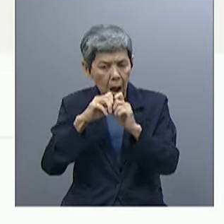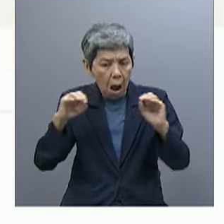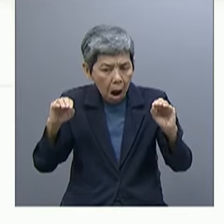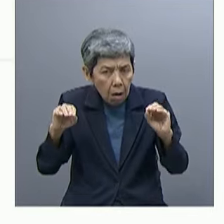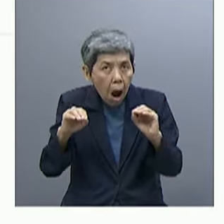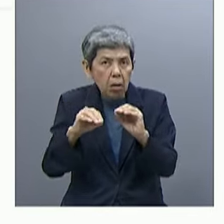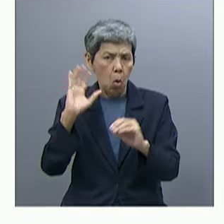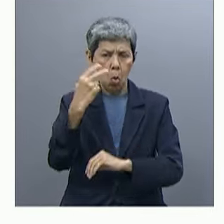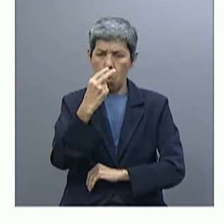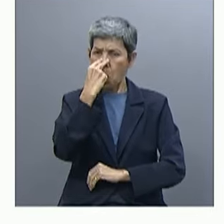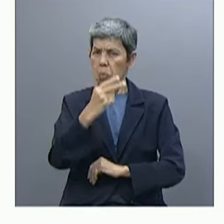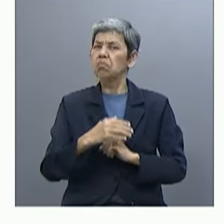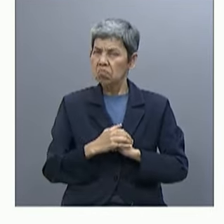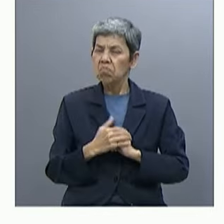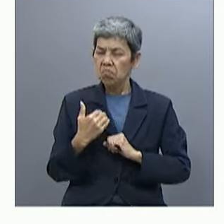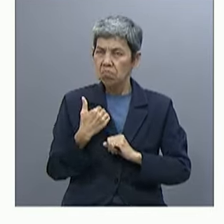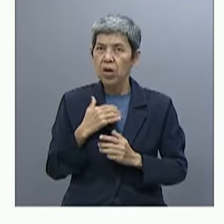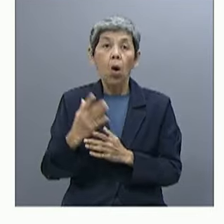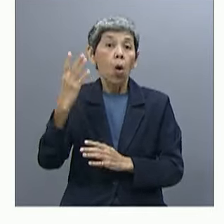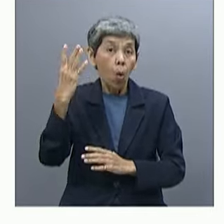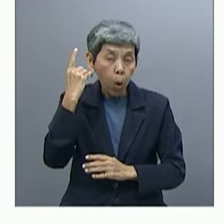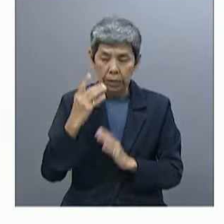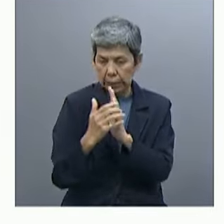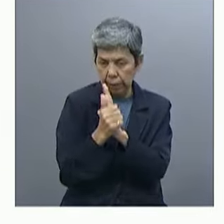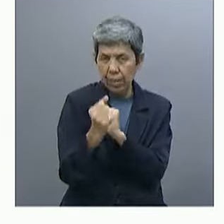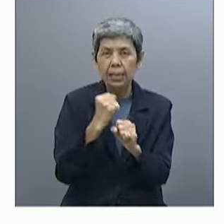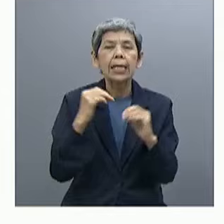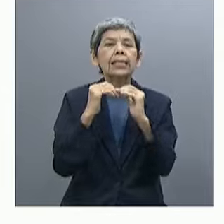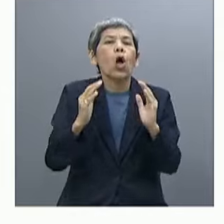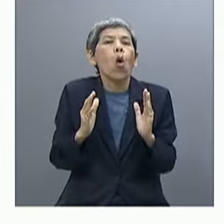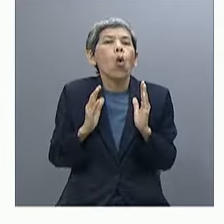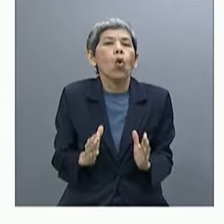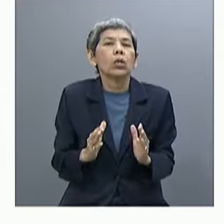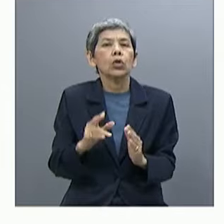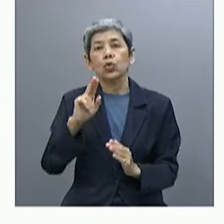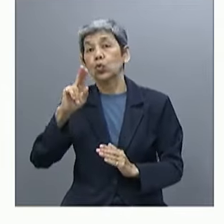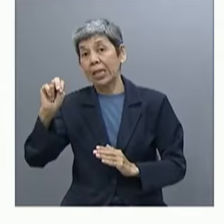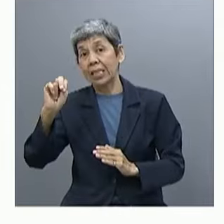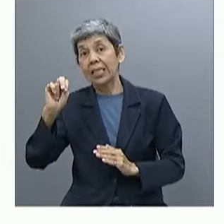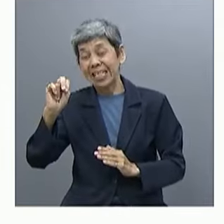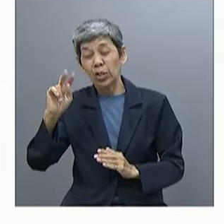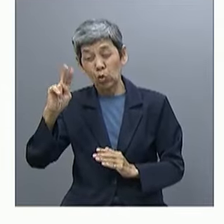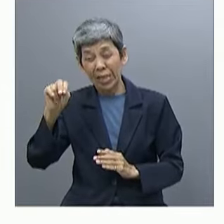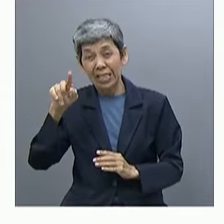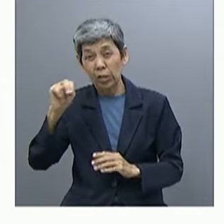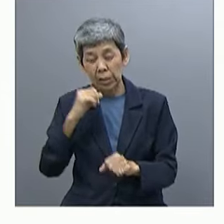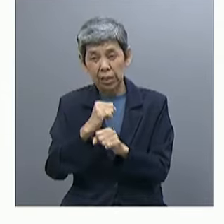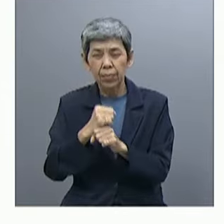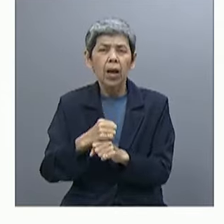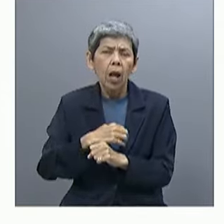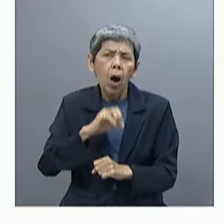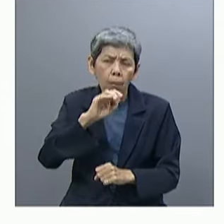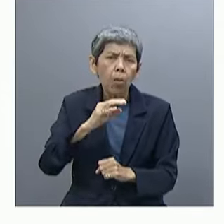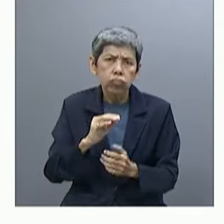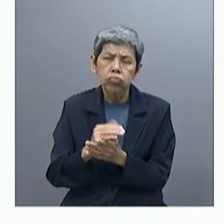ในสายตาโลกอย่างเลี่ยงไม่ได้ค่ะเมื่อวานนี้ผู้เชี่ยวชาญด้านสิทธิมนุษยชนของสหประชาชาติองค์กรเดียวกันกับที่เราเพิ่งได้รับเสียงโหวต